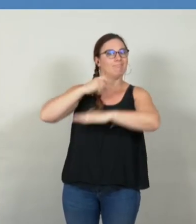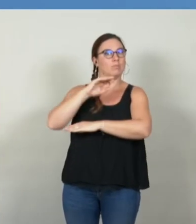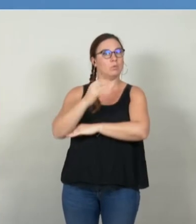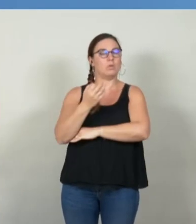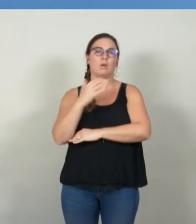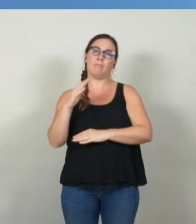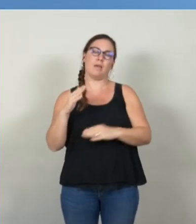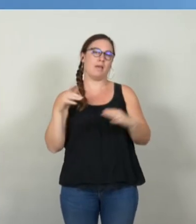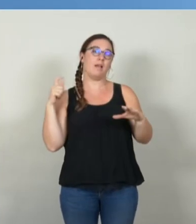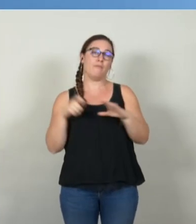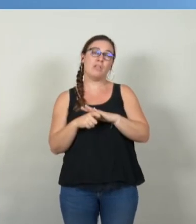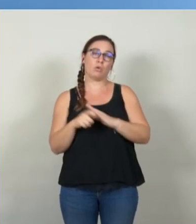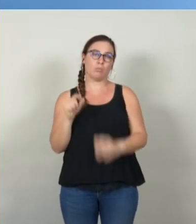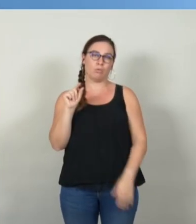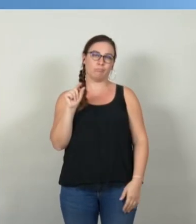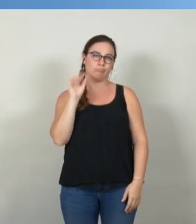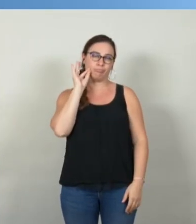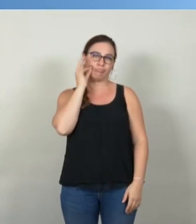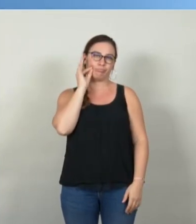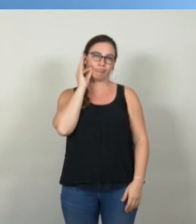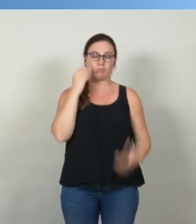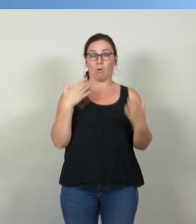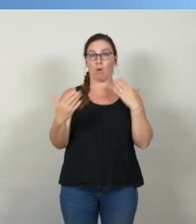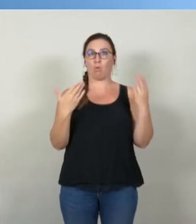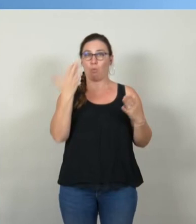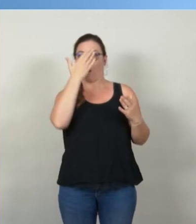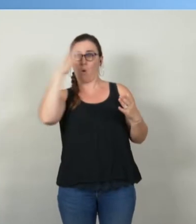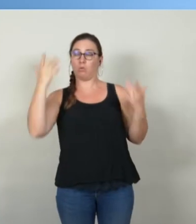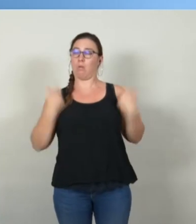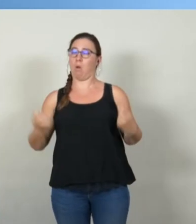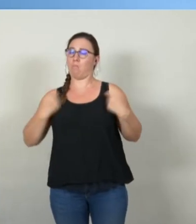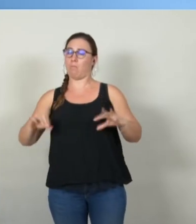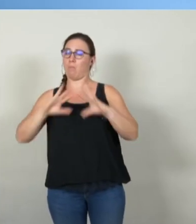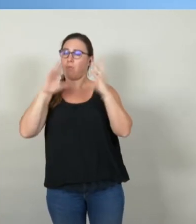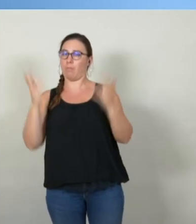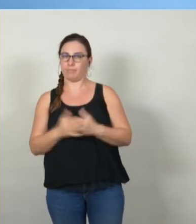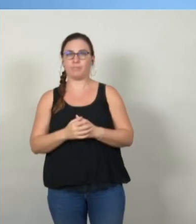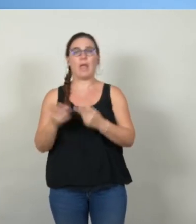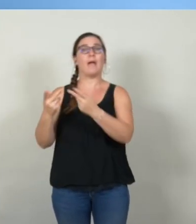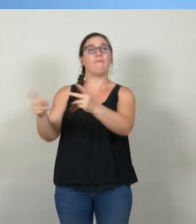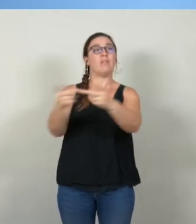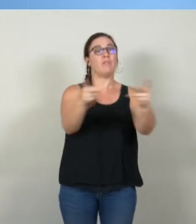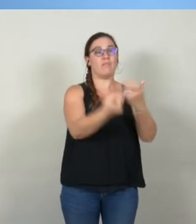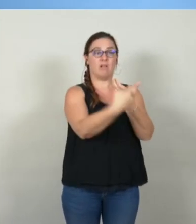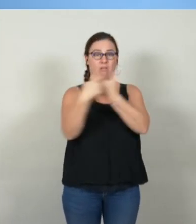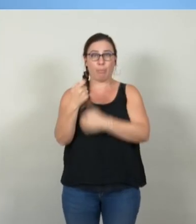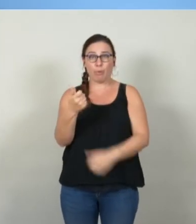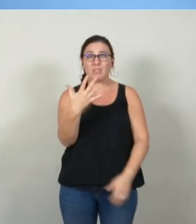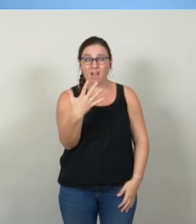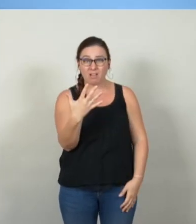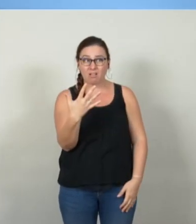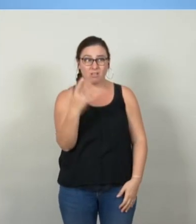un financement très faible par rapport à l'ensemble de la dépense peu de communes sont associés cinq seulement